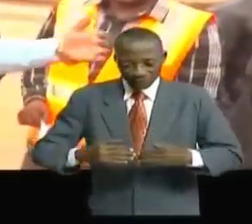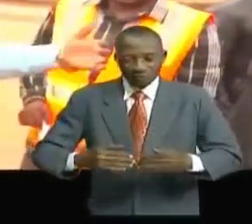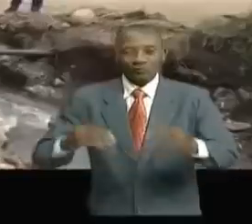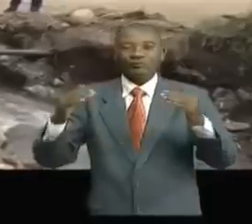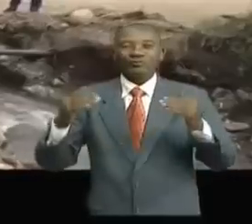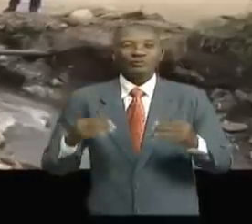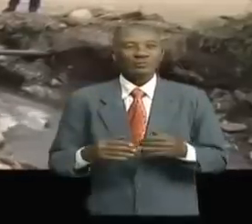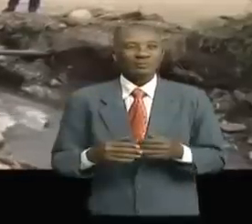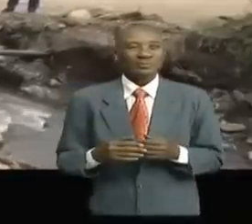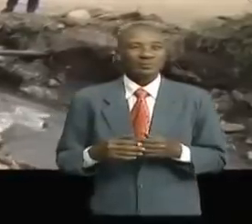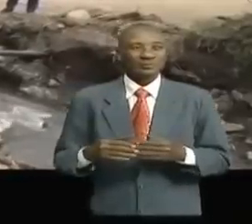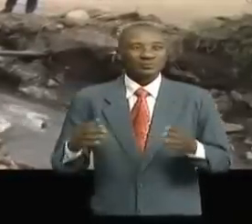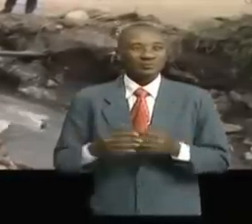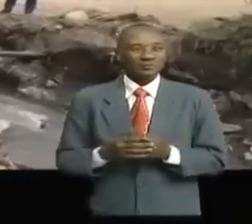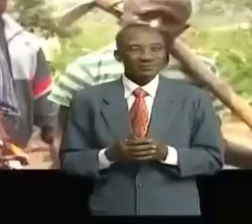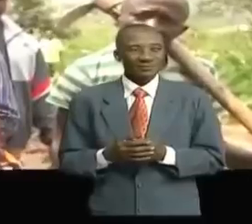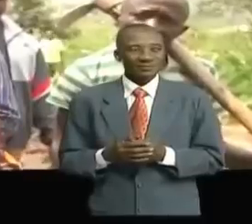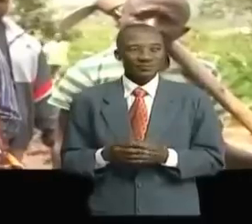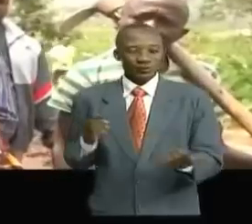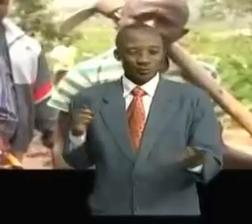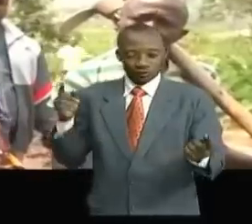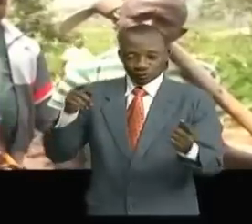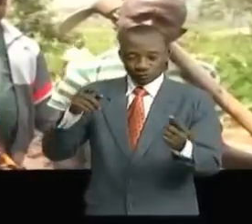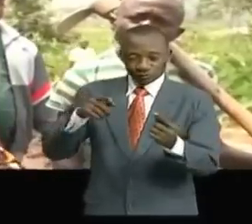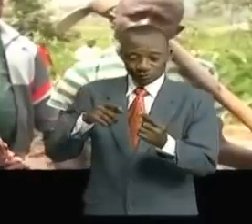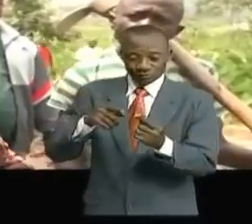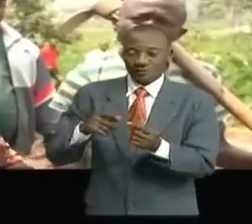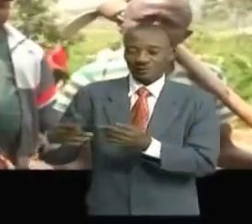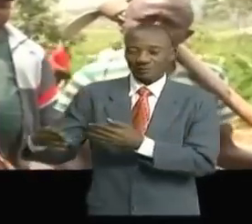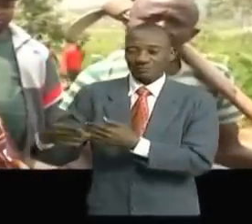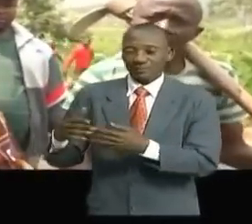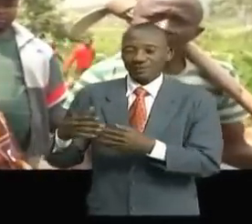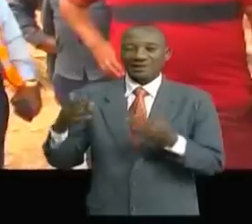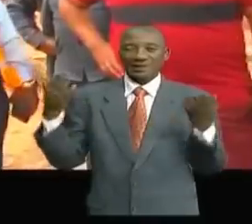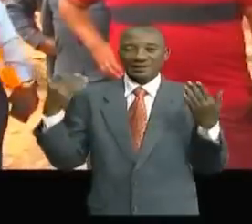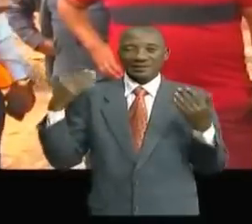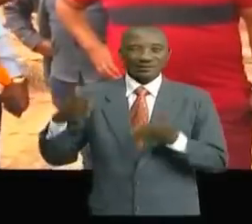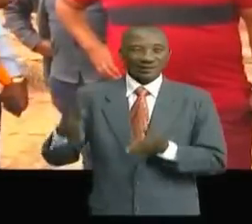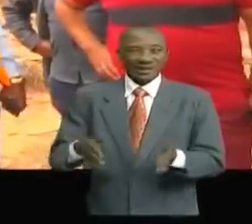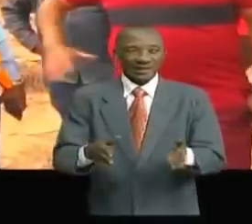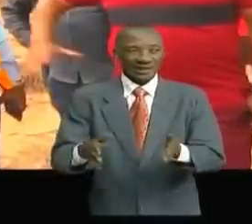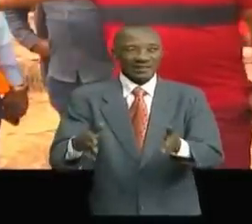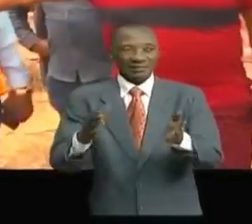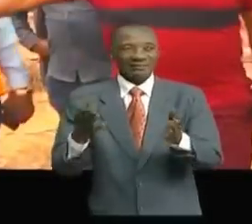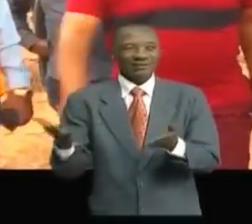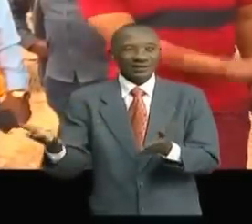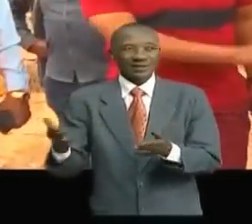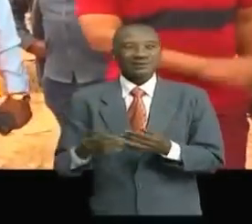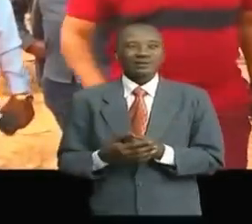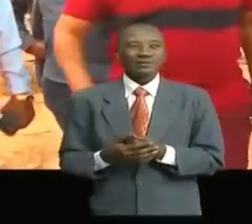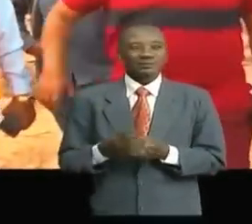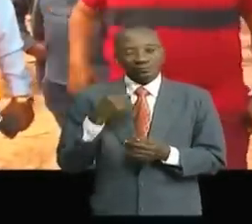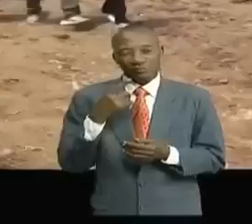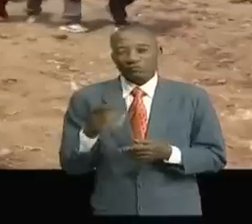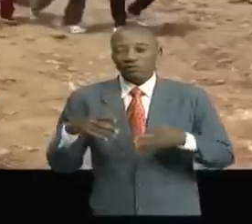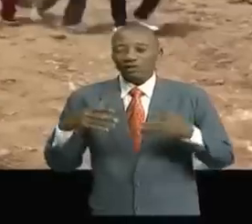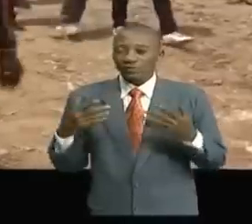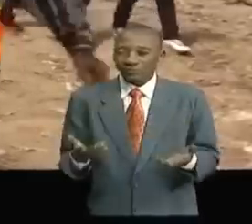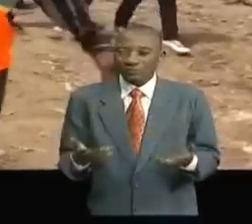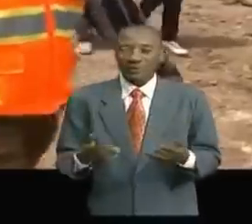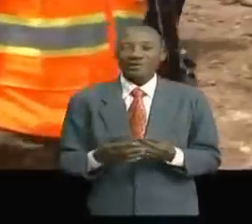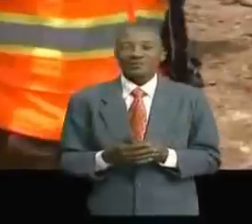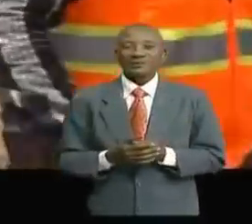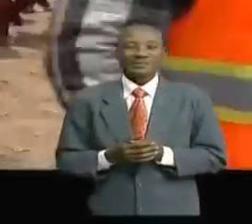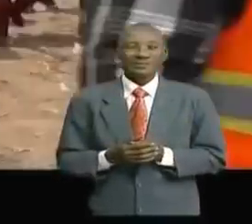la rivière Moubeya vers Minova. Cela après les études dans la localité de Chacha, où la rivière Nyanvouni